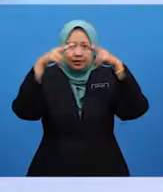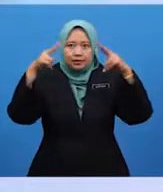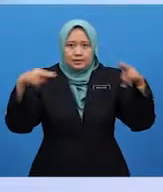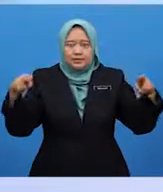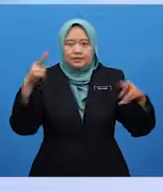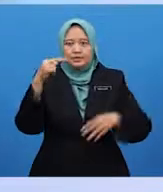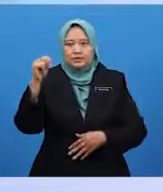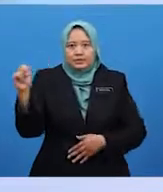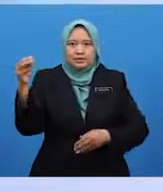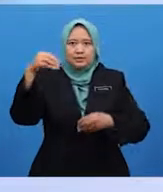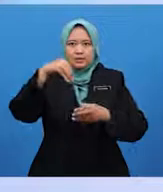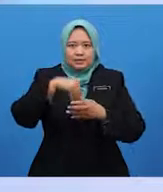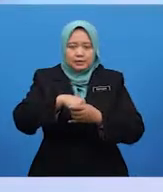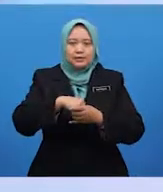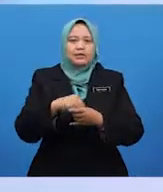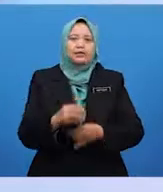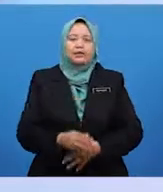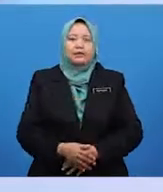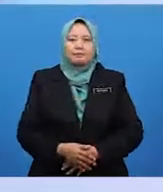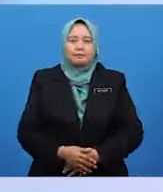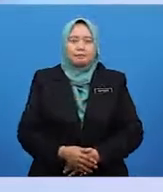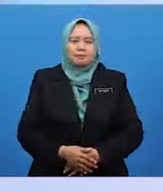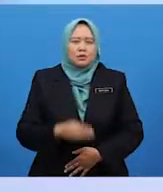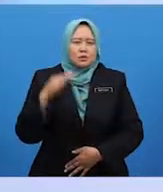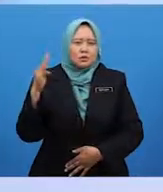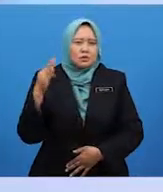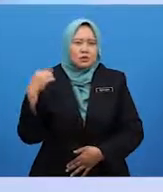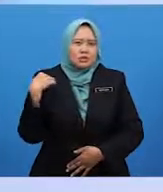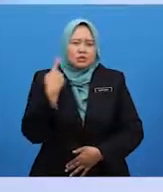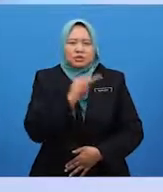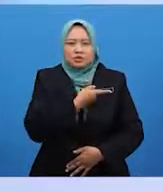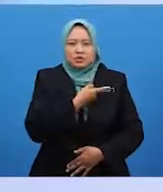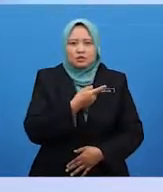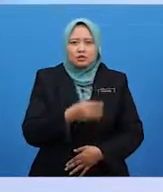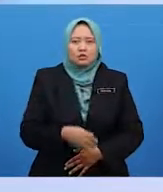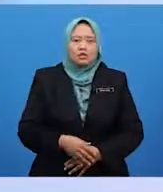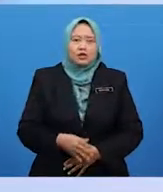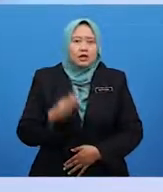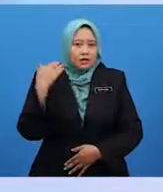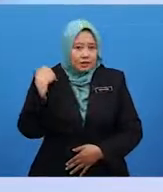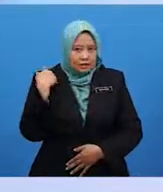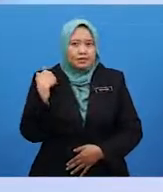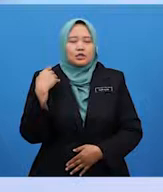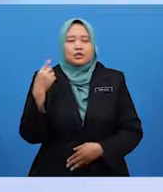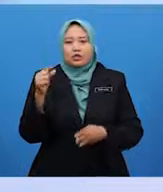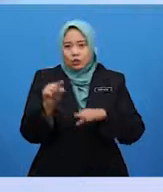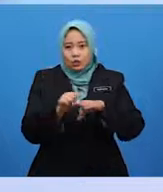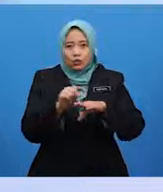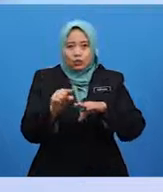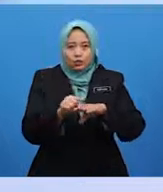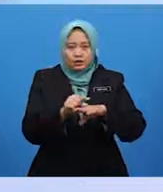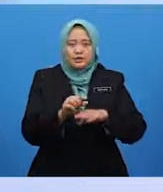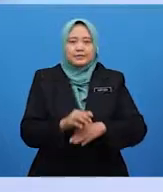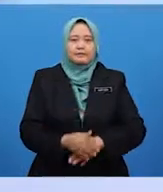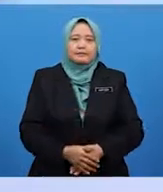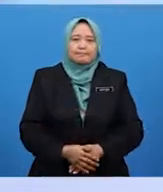tadi, ada yang kita dah sedar tak sedar kita dah guna pun. Okey, reka bentuk persekitaran ini telah berkembang pesat dan menjadi salah